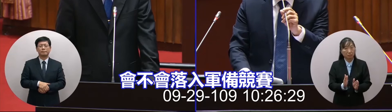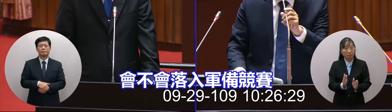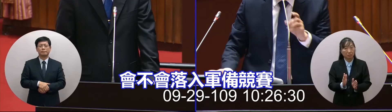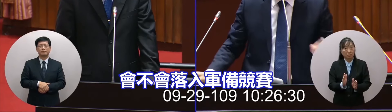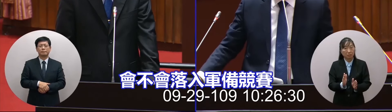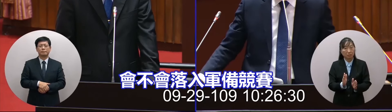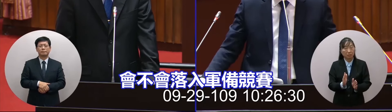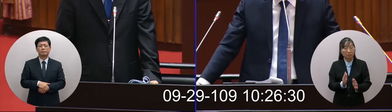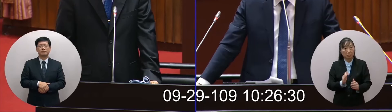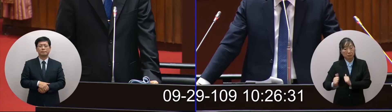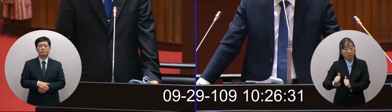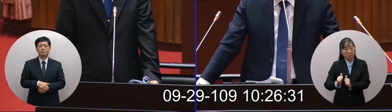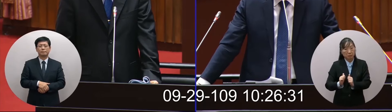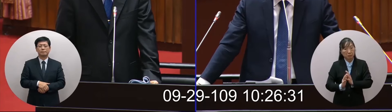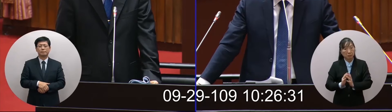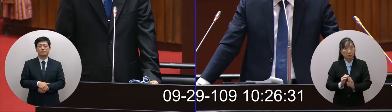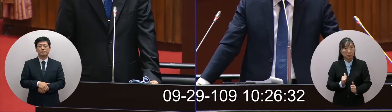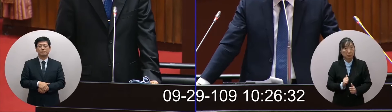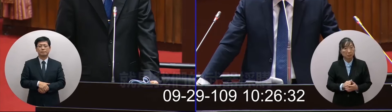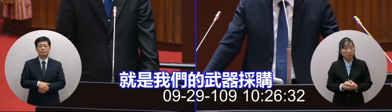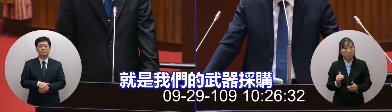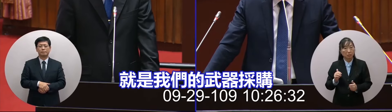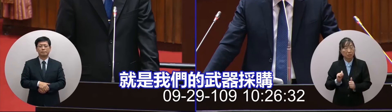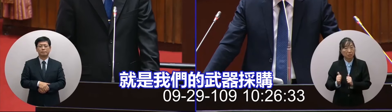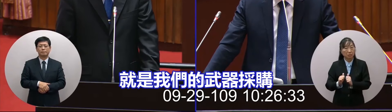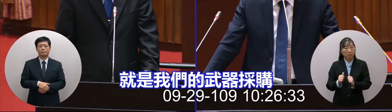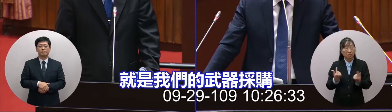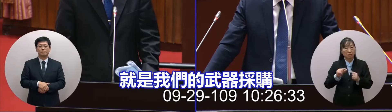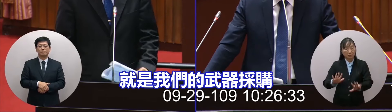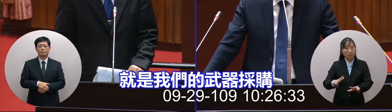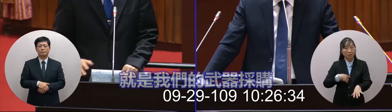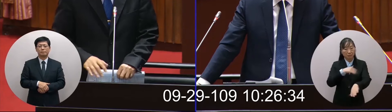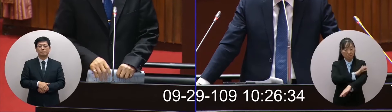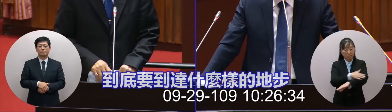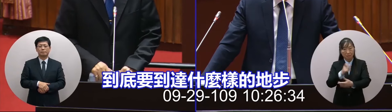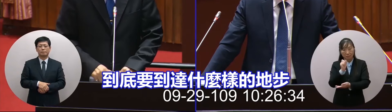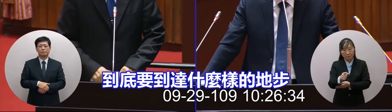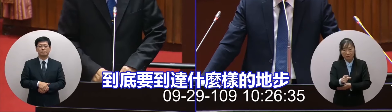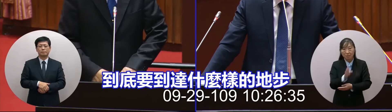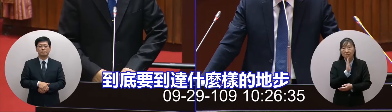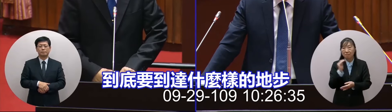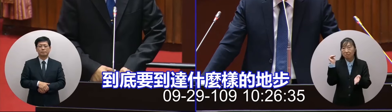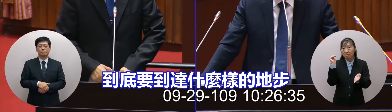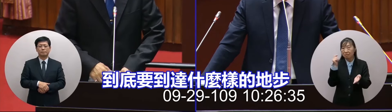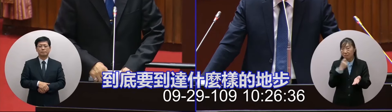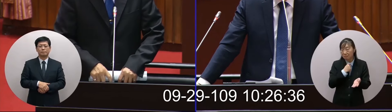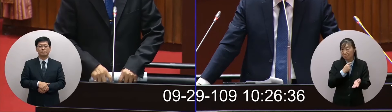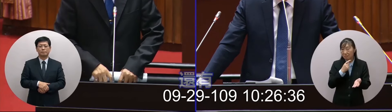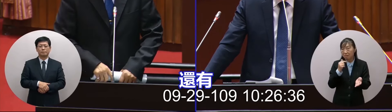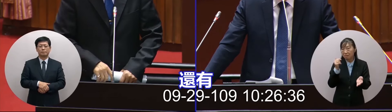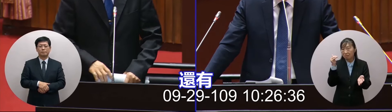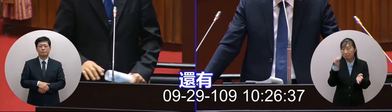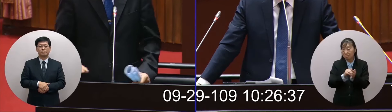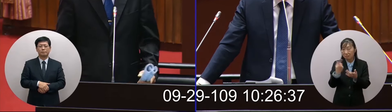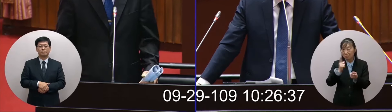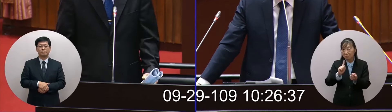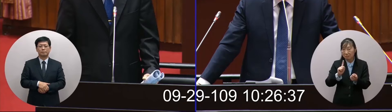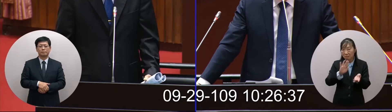会不会落入军备竞赛？就是我们的武器采购到底要到达什么样的地步？还